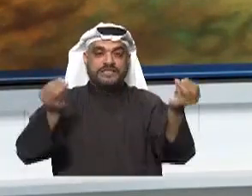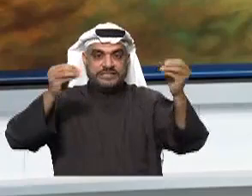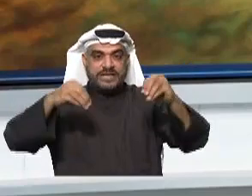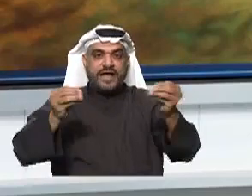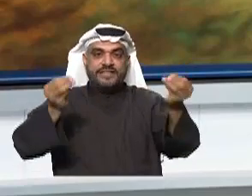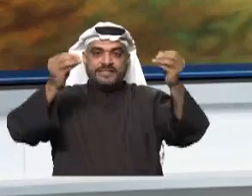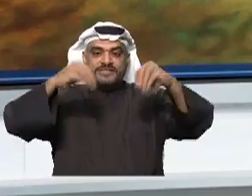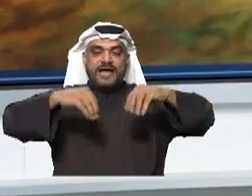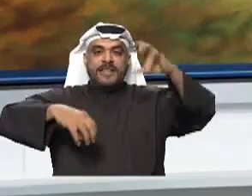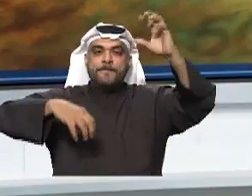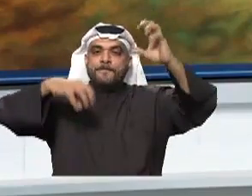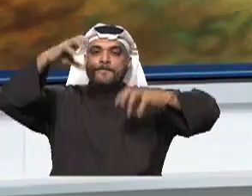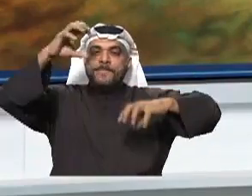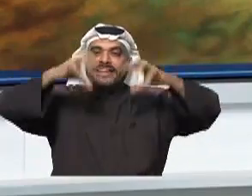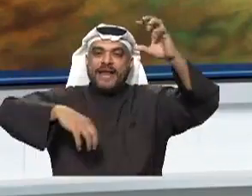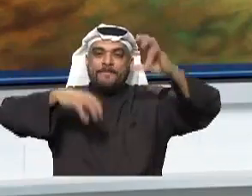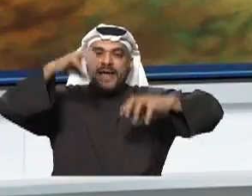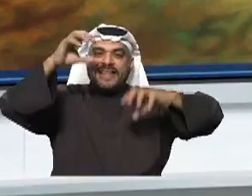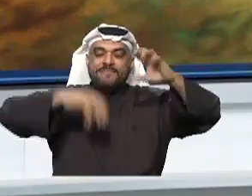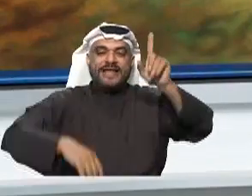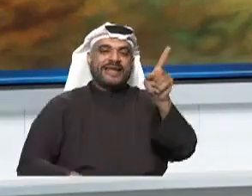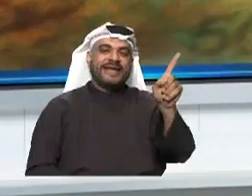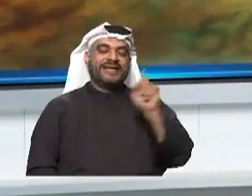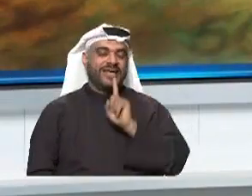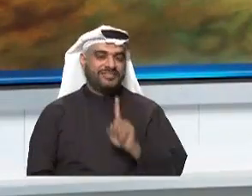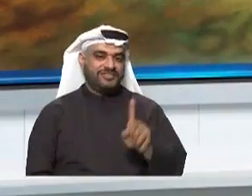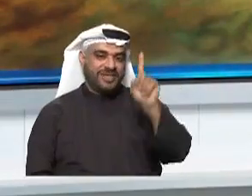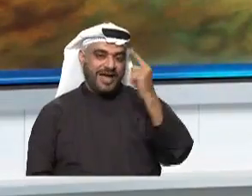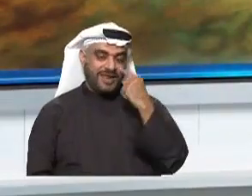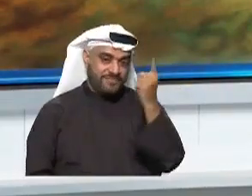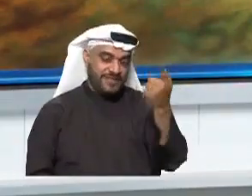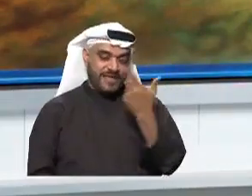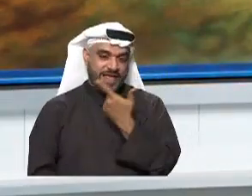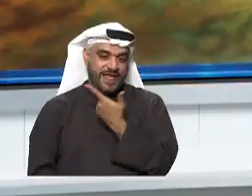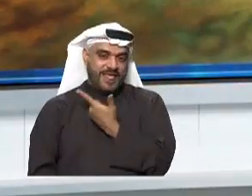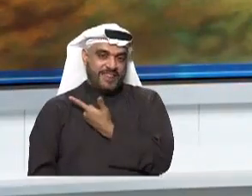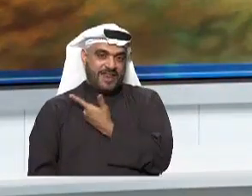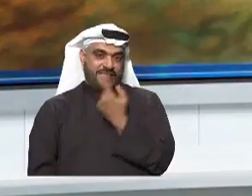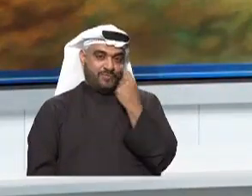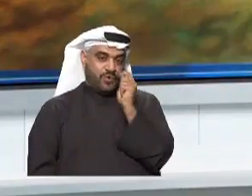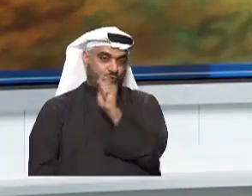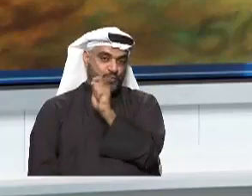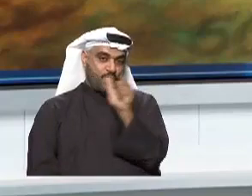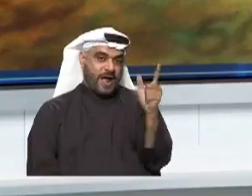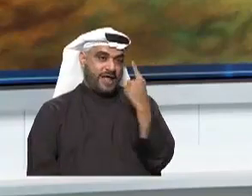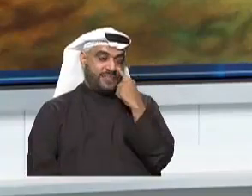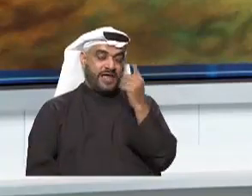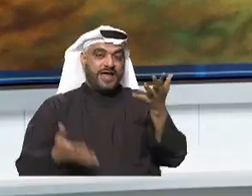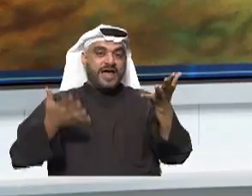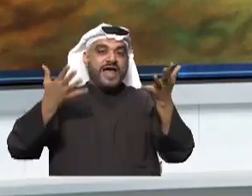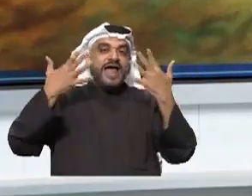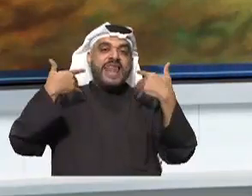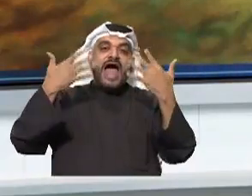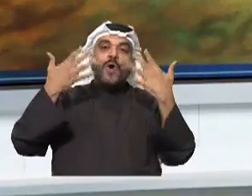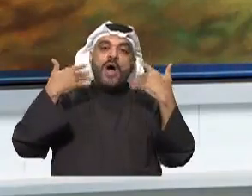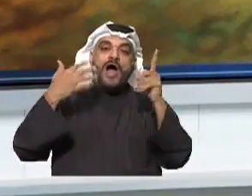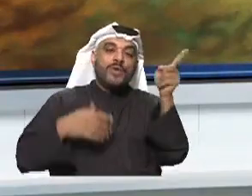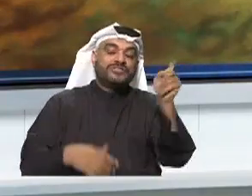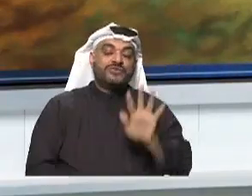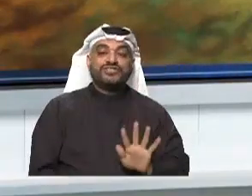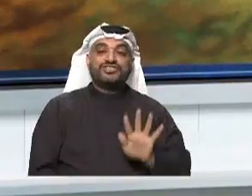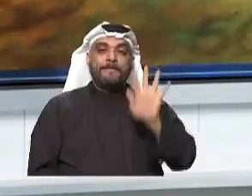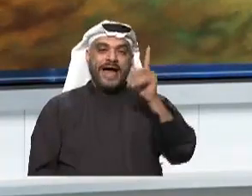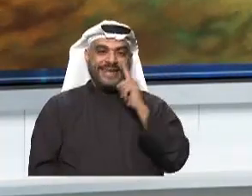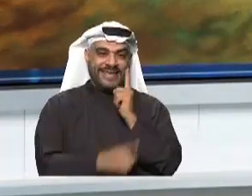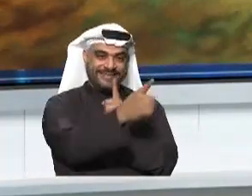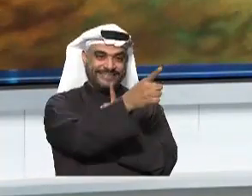تزداد معنا، فرص الأمطار متفرقة تكون رعدية على بعض المناطق منتصف نهار الغد، ورياح شمالية إلى شمالية شرقية